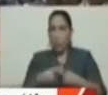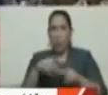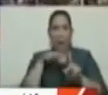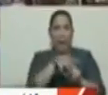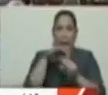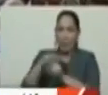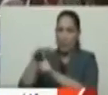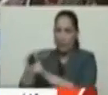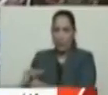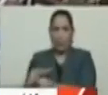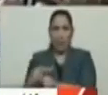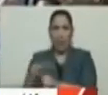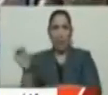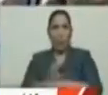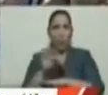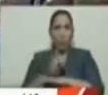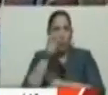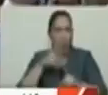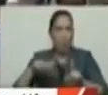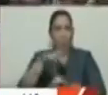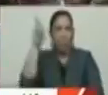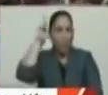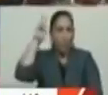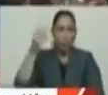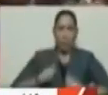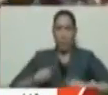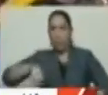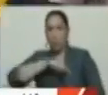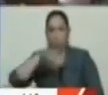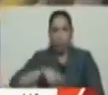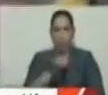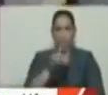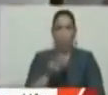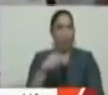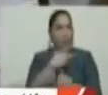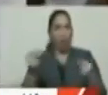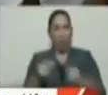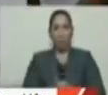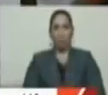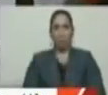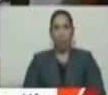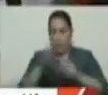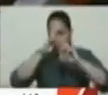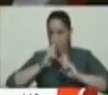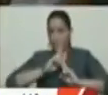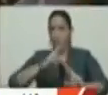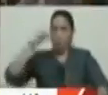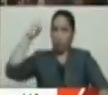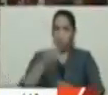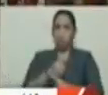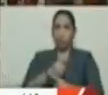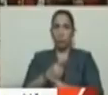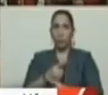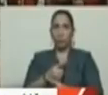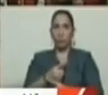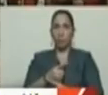بالنسبة للمحكمة الدستورية التي ذكرت، فإن معظم من رشح المحكمة الدستورية كانوا من أنصار